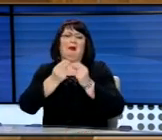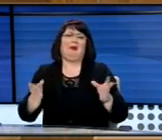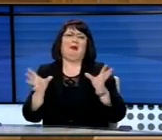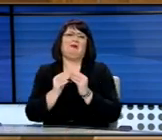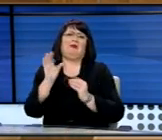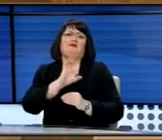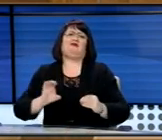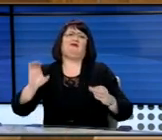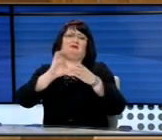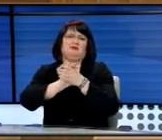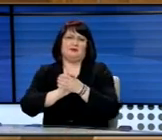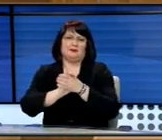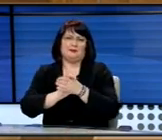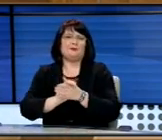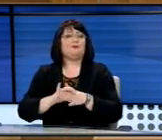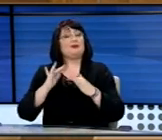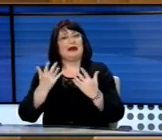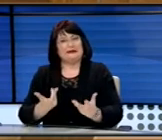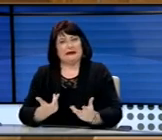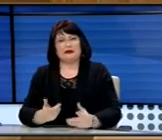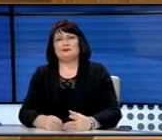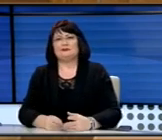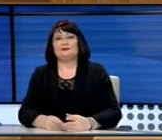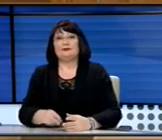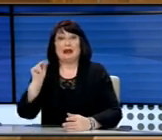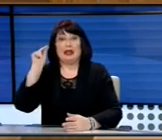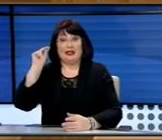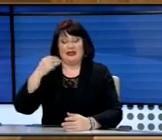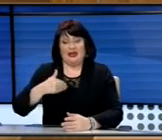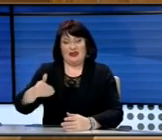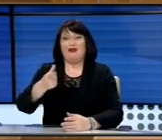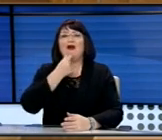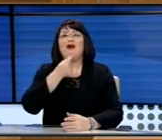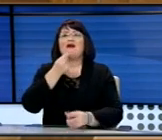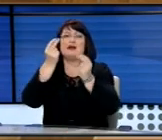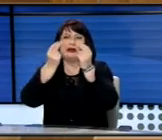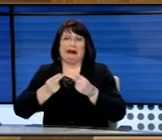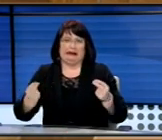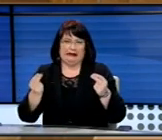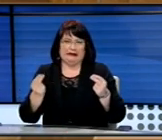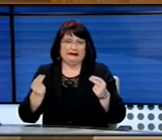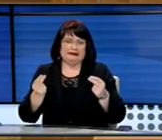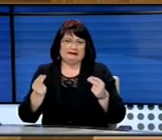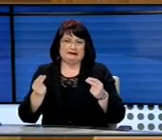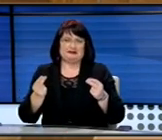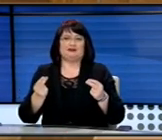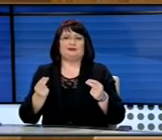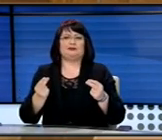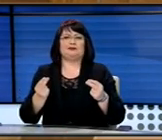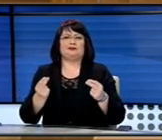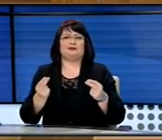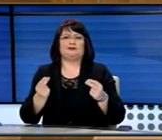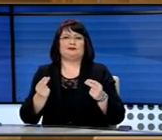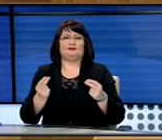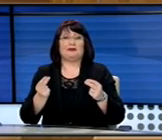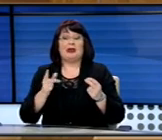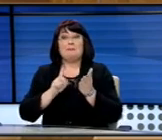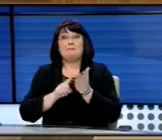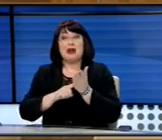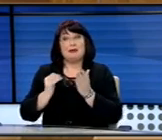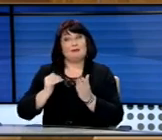Ένωσης. Εννοείται βέβαια πως αυτές οι υποσχέσεις για εύκολες λύσεις από τα πάνω, χωρίς καμιά παρέμβαση από τα